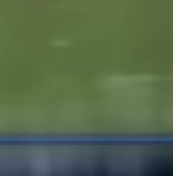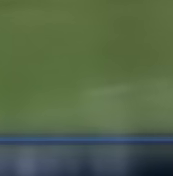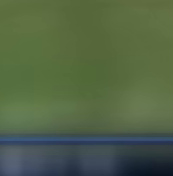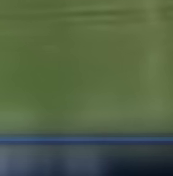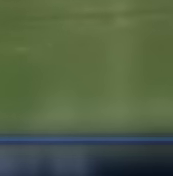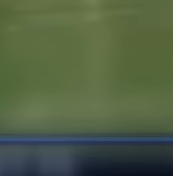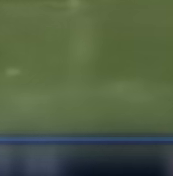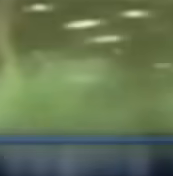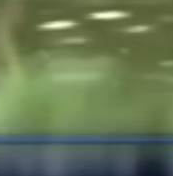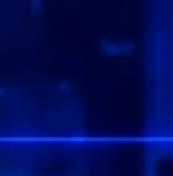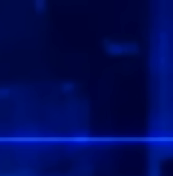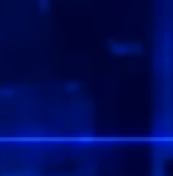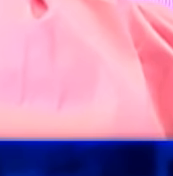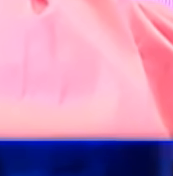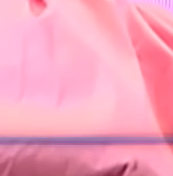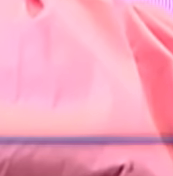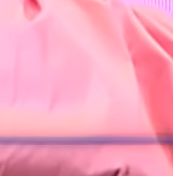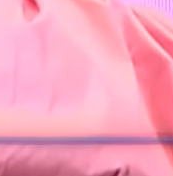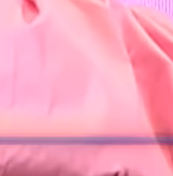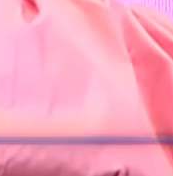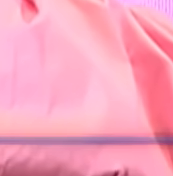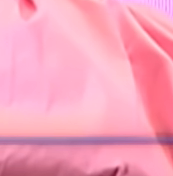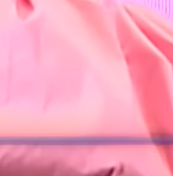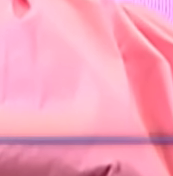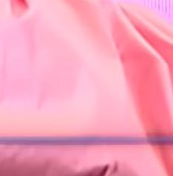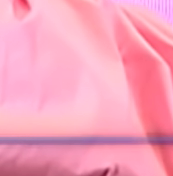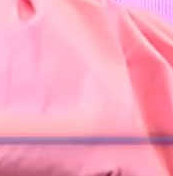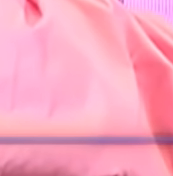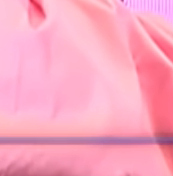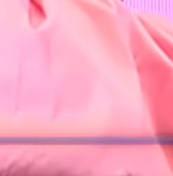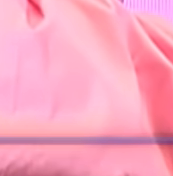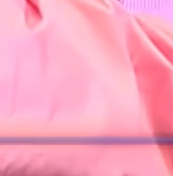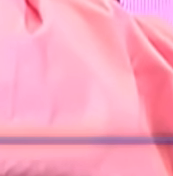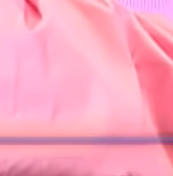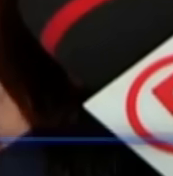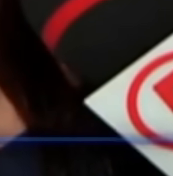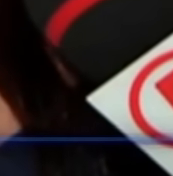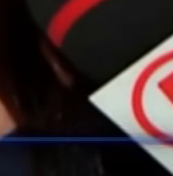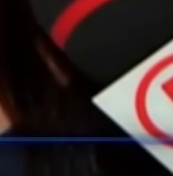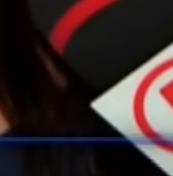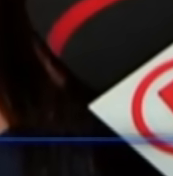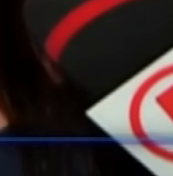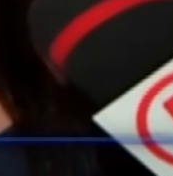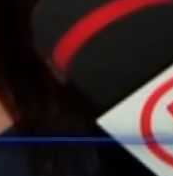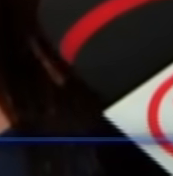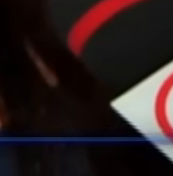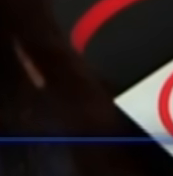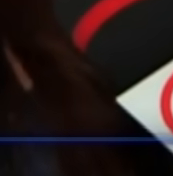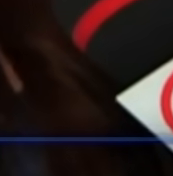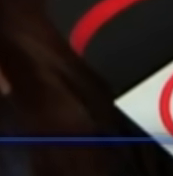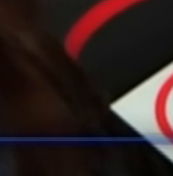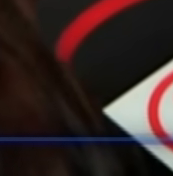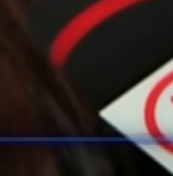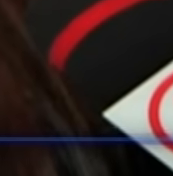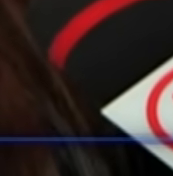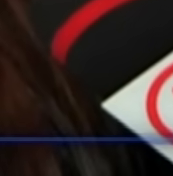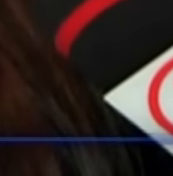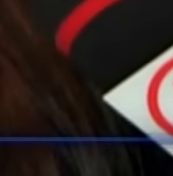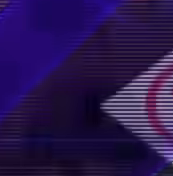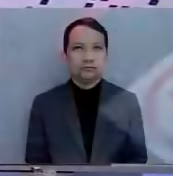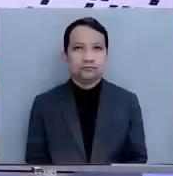sa China. At megastar Sharon Cuneta may inamin tungkol sa kanila ni Casey